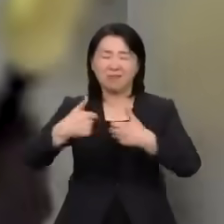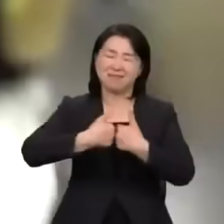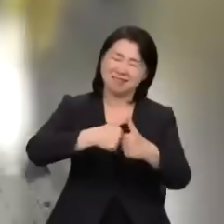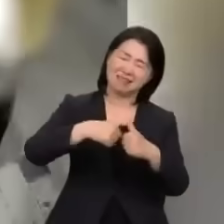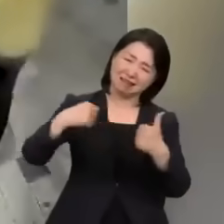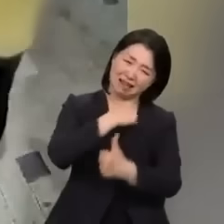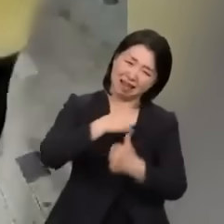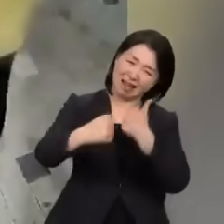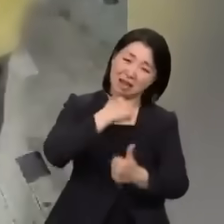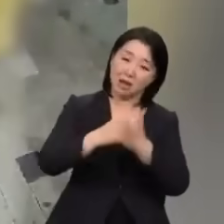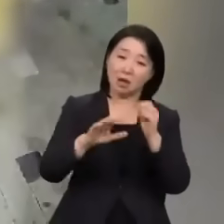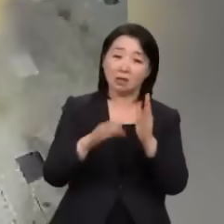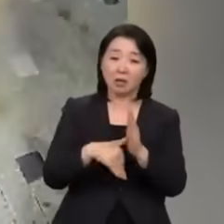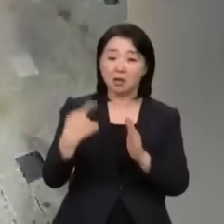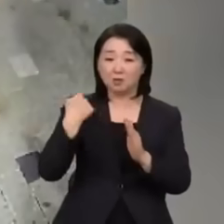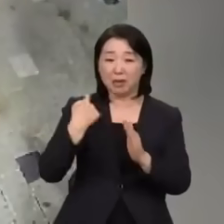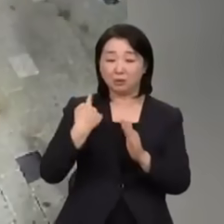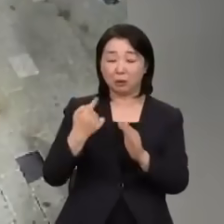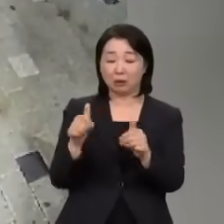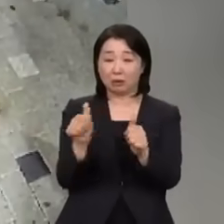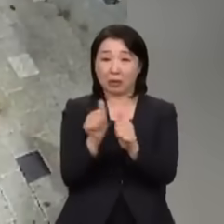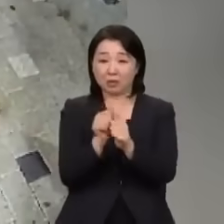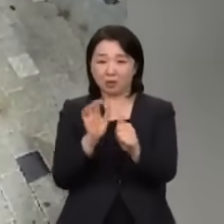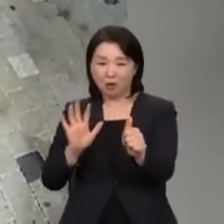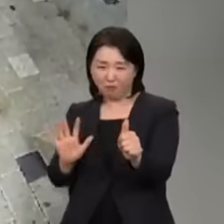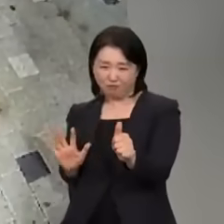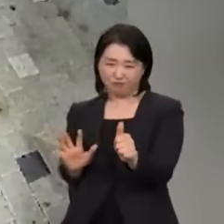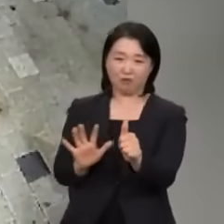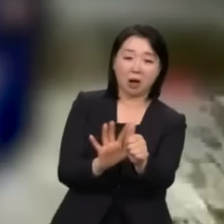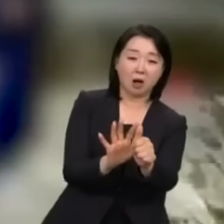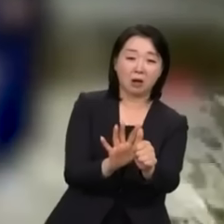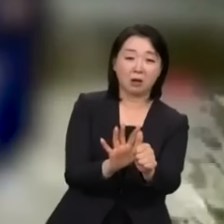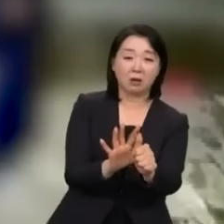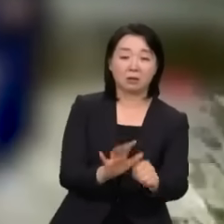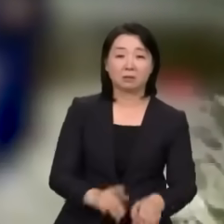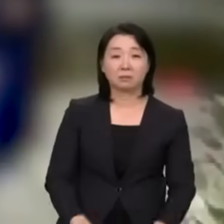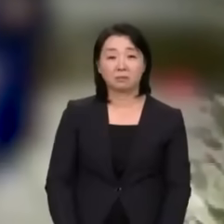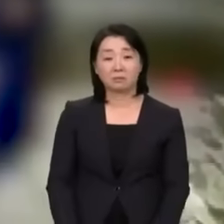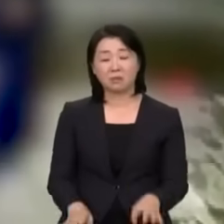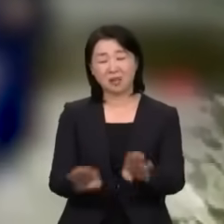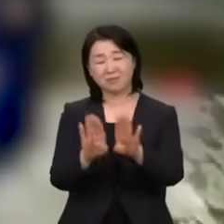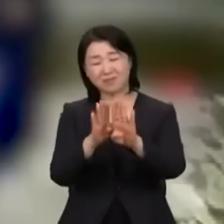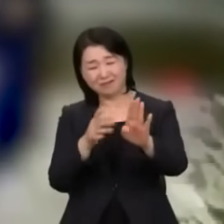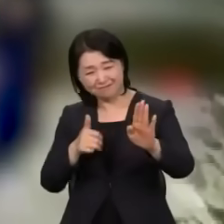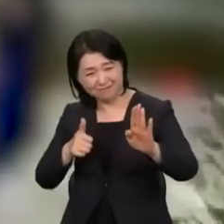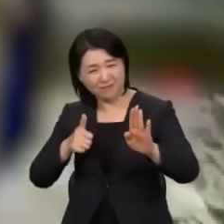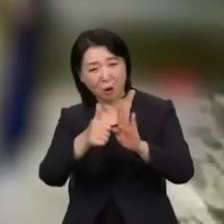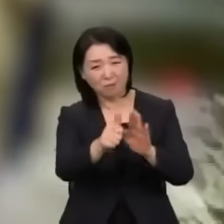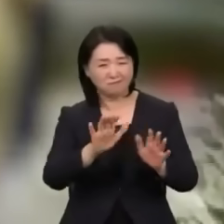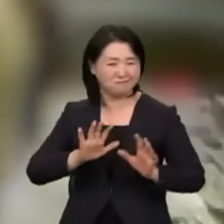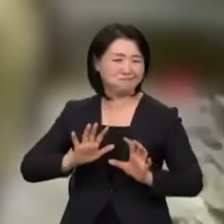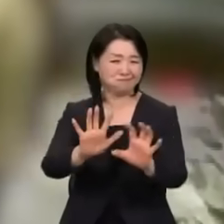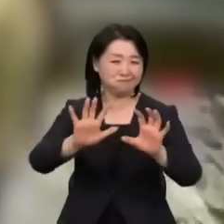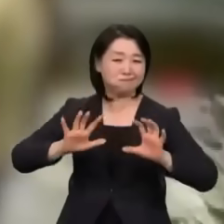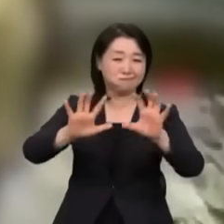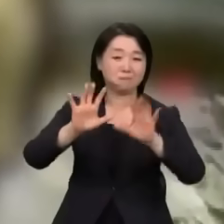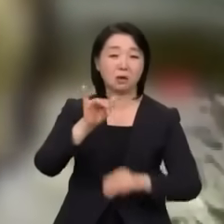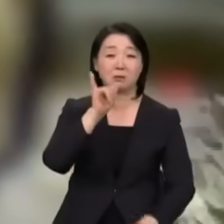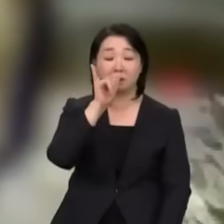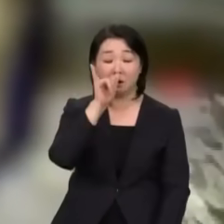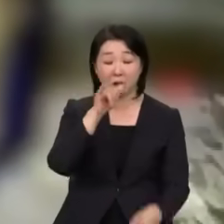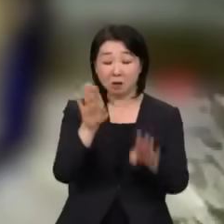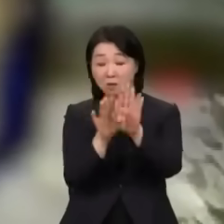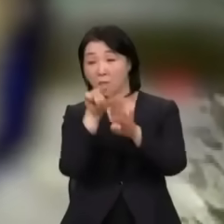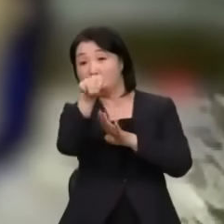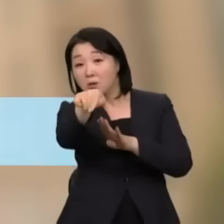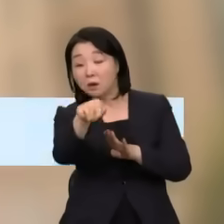때리고 맞는 사이 뒤에서 몇명 남성들이 더 뛰어옵니다 문을 열 가려 밀어붙입니다 대문